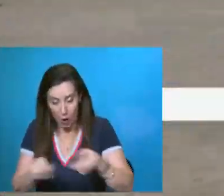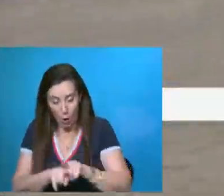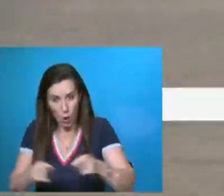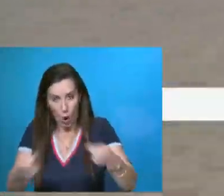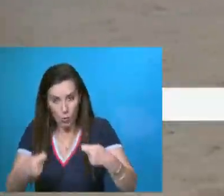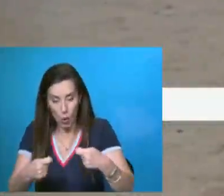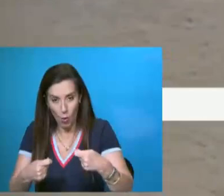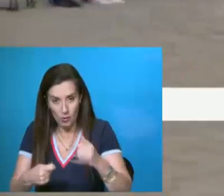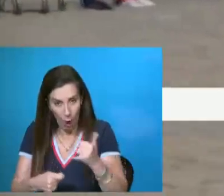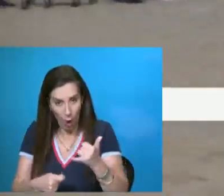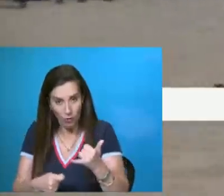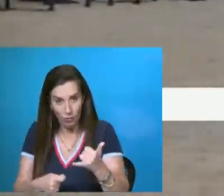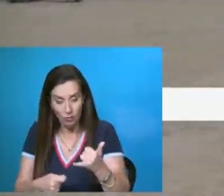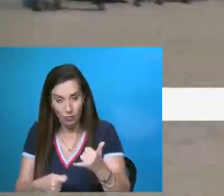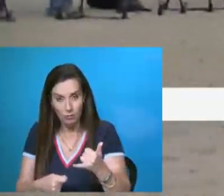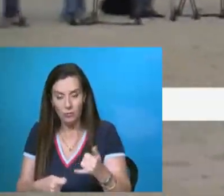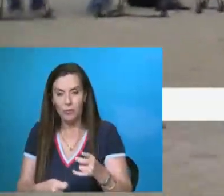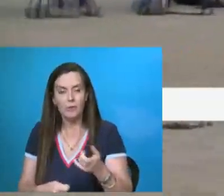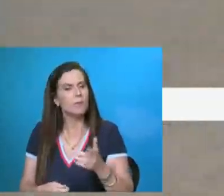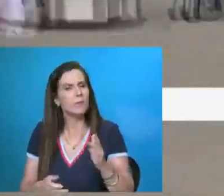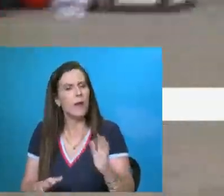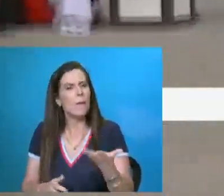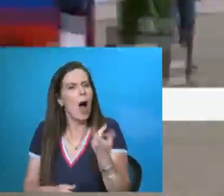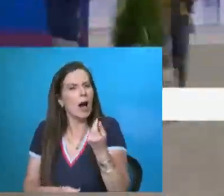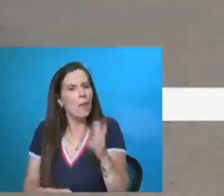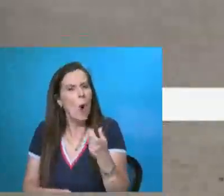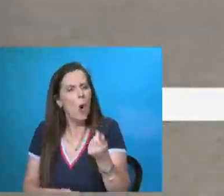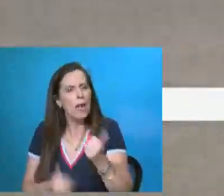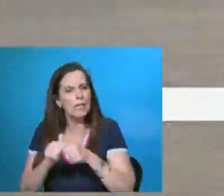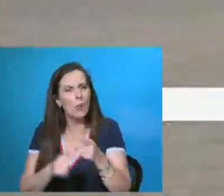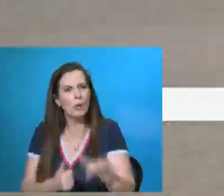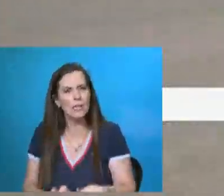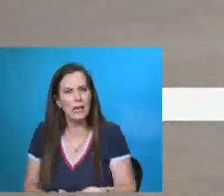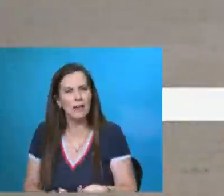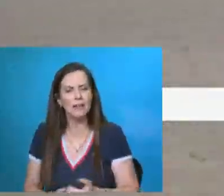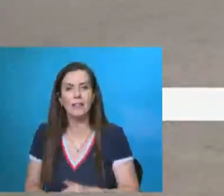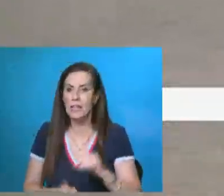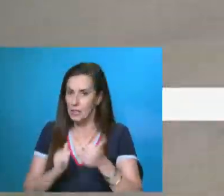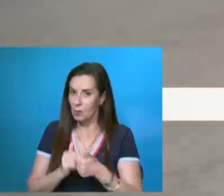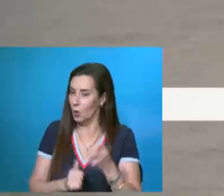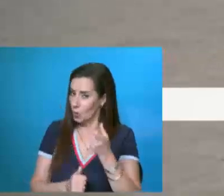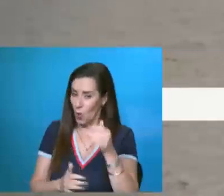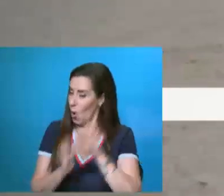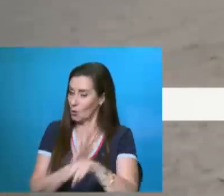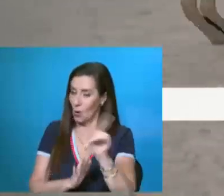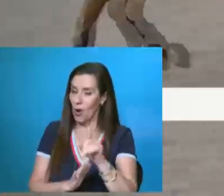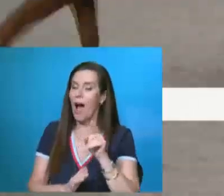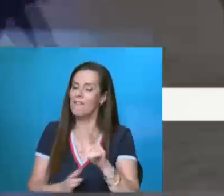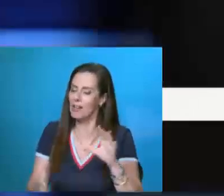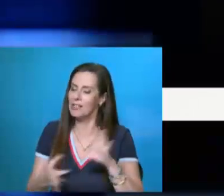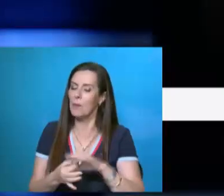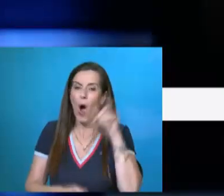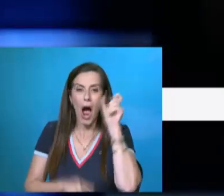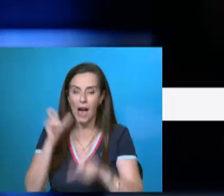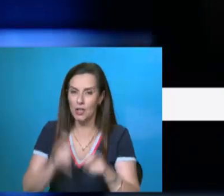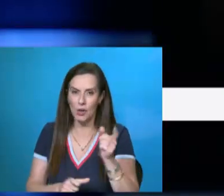שלו. מה העלויות של הספורט הזה? זה ספורט שהוא לא זול, אבל זה חיבור, הרוכבים עצמם הם לאו